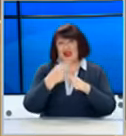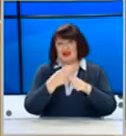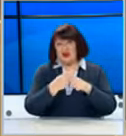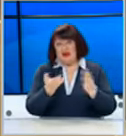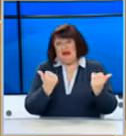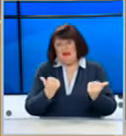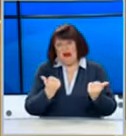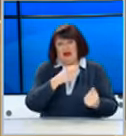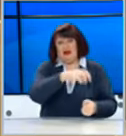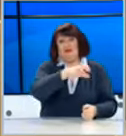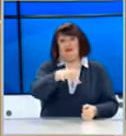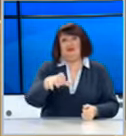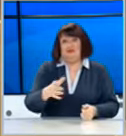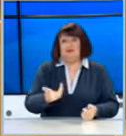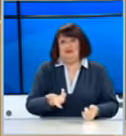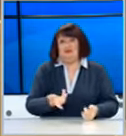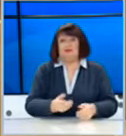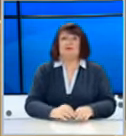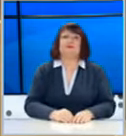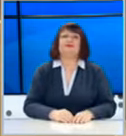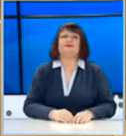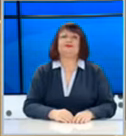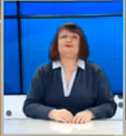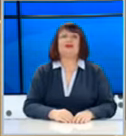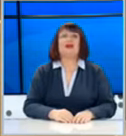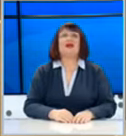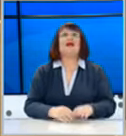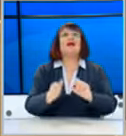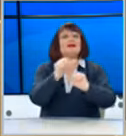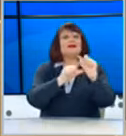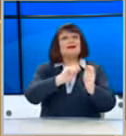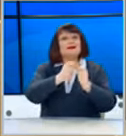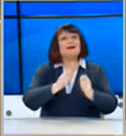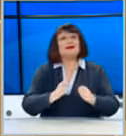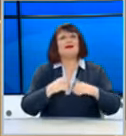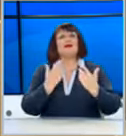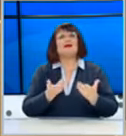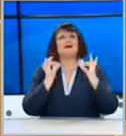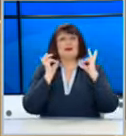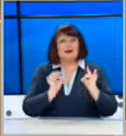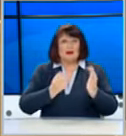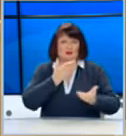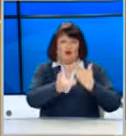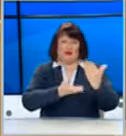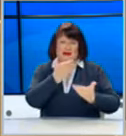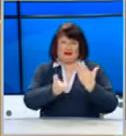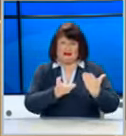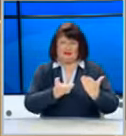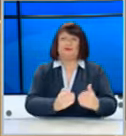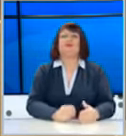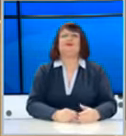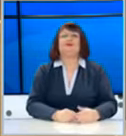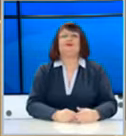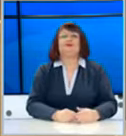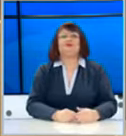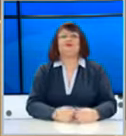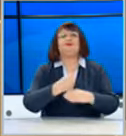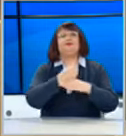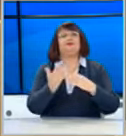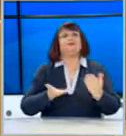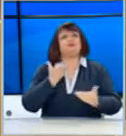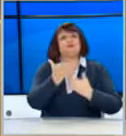κρίσιμο τομέα? Και τώρα πάμε στο πώς πρέπει να αλλάξουν τα πράγματα. Ποιες είναι οι συγκεκριμένες μας προτάσεις? Το ΠΑΣΟΚ